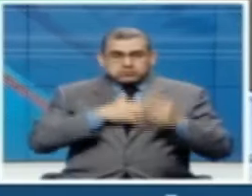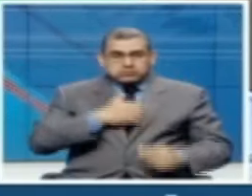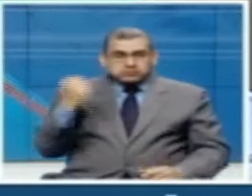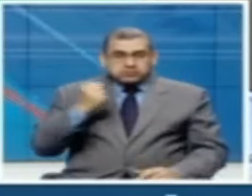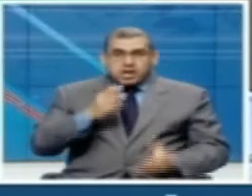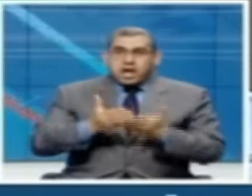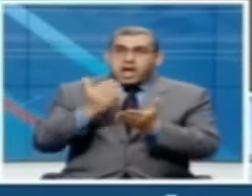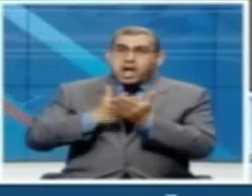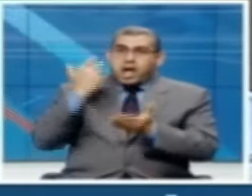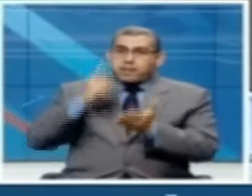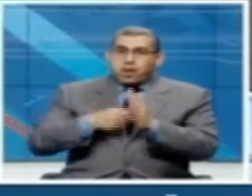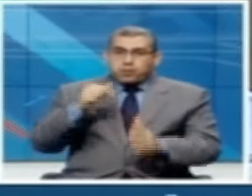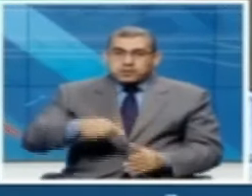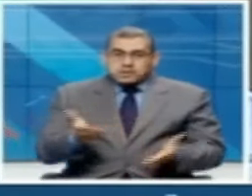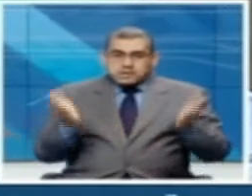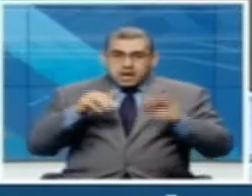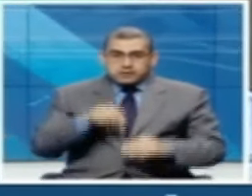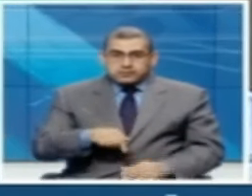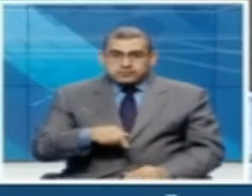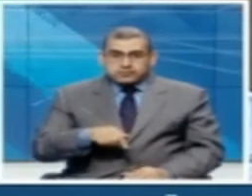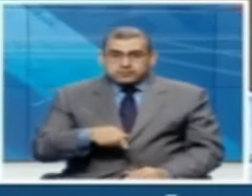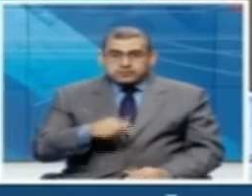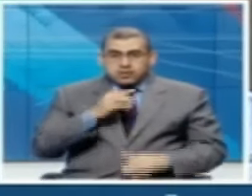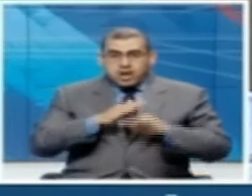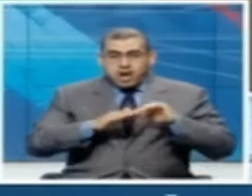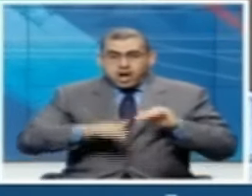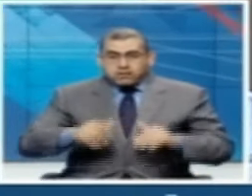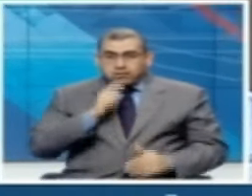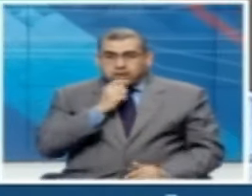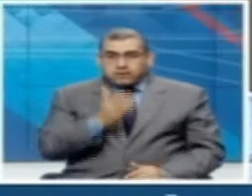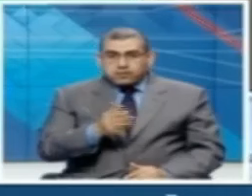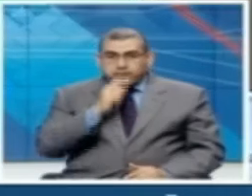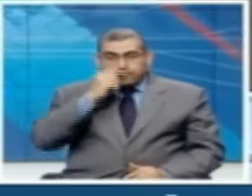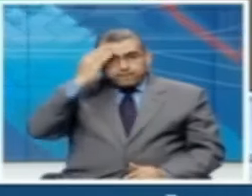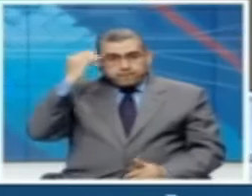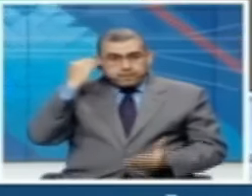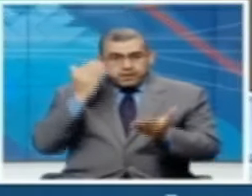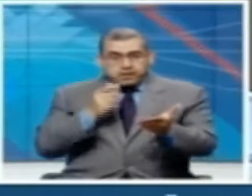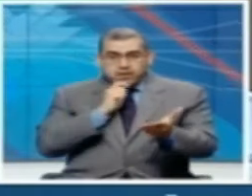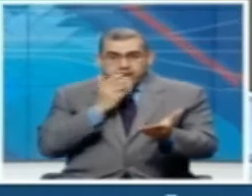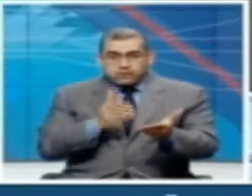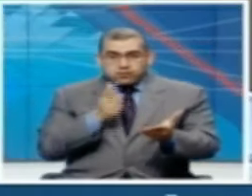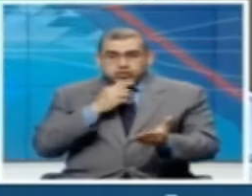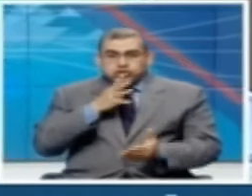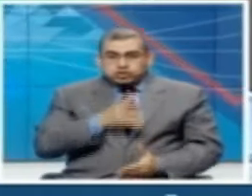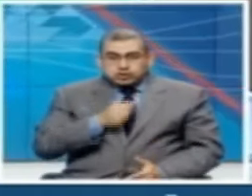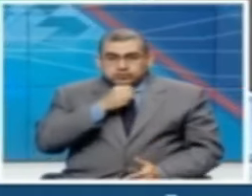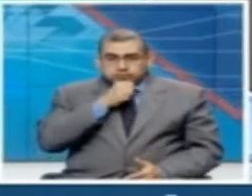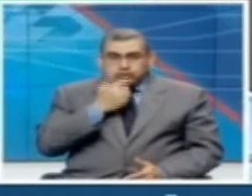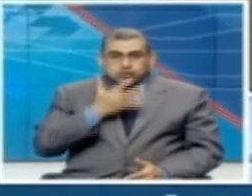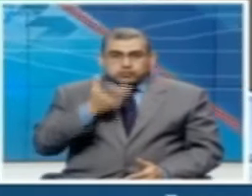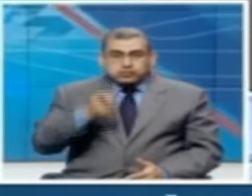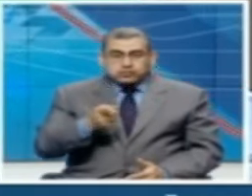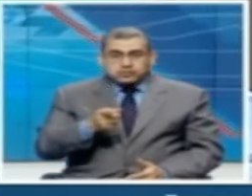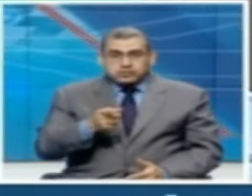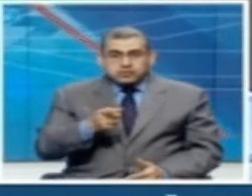للعالم بهما على الاطفال الجوع والنساء الكال والشيوخ والمرضى